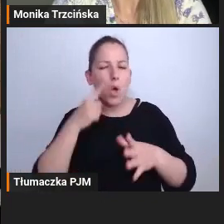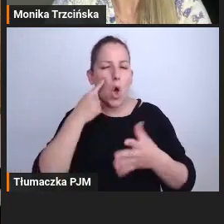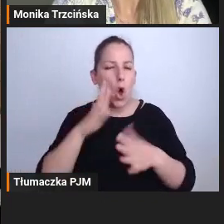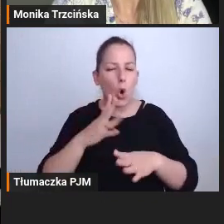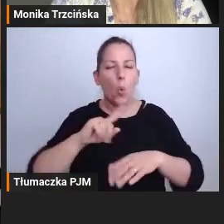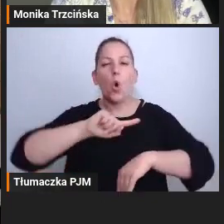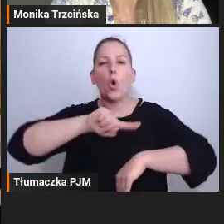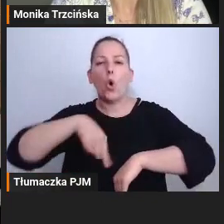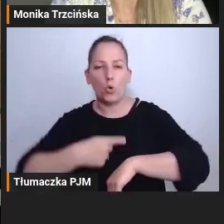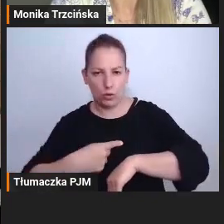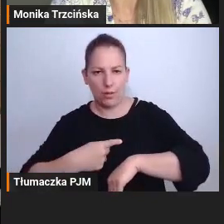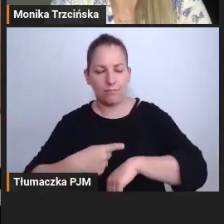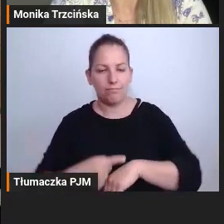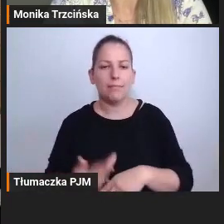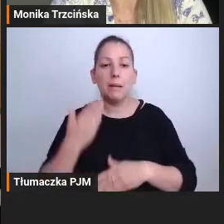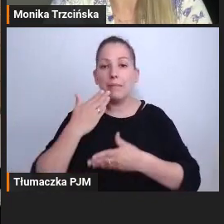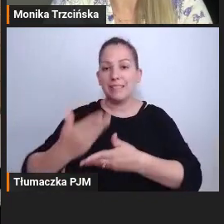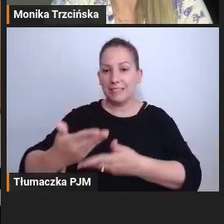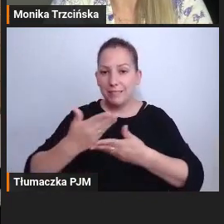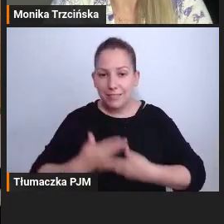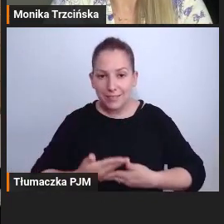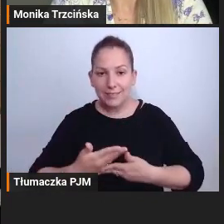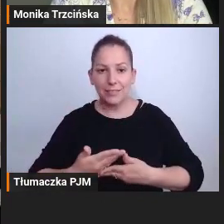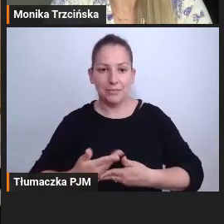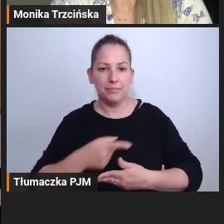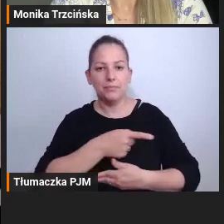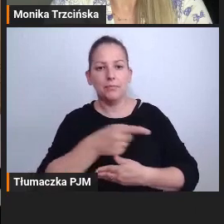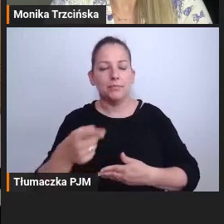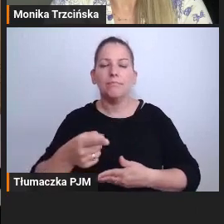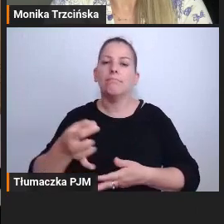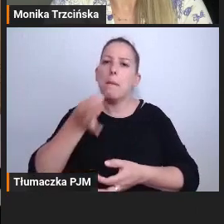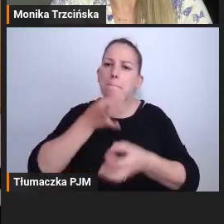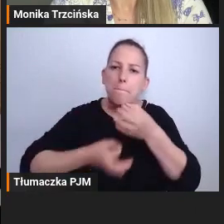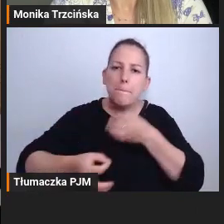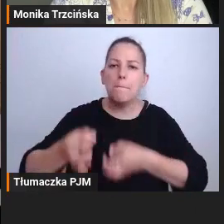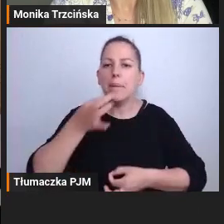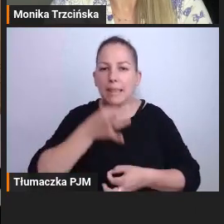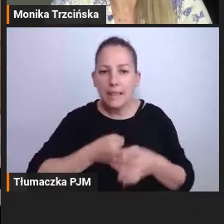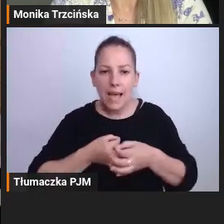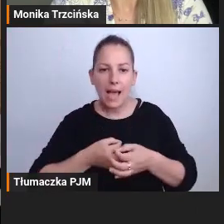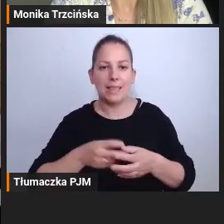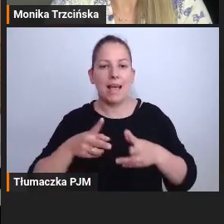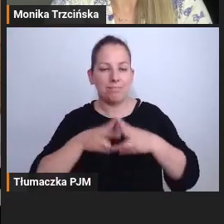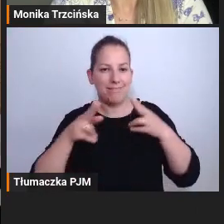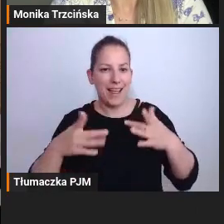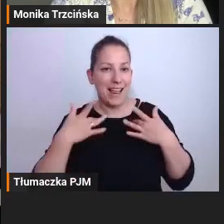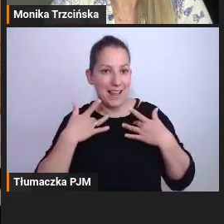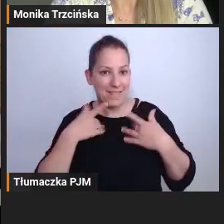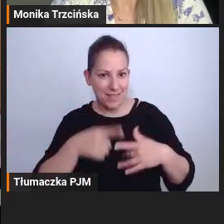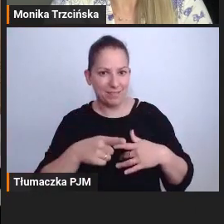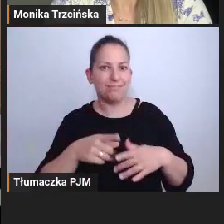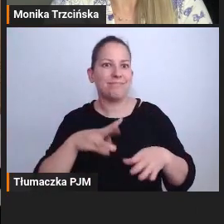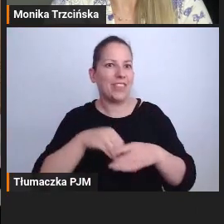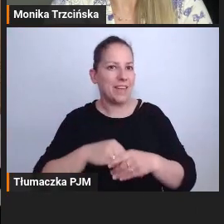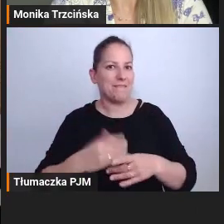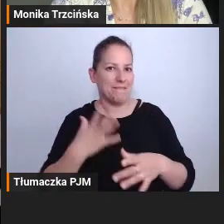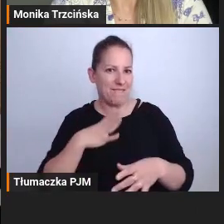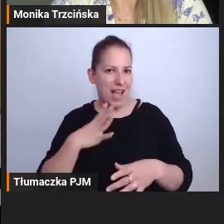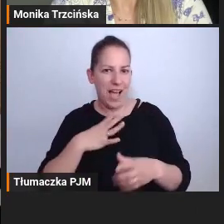godzinie. Bardzo Was zapraszam do tego, żeby zadawać nam pytania, bo transmisja live ma właśnie tą wartość, że możemy